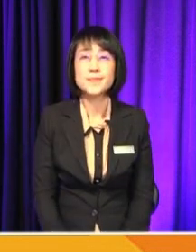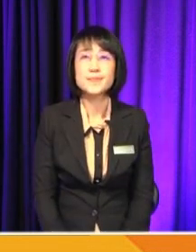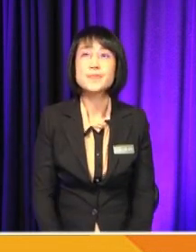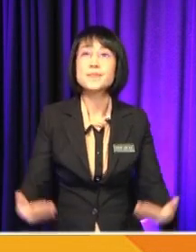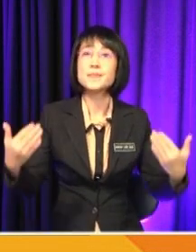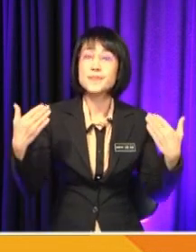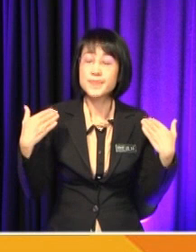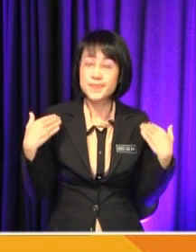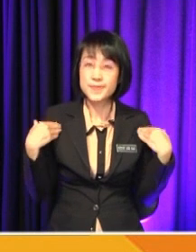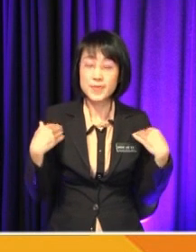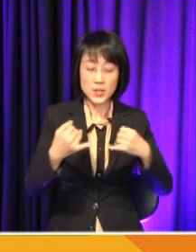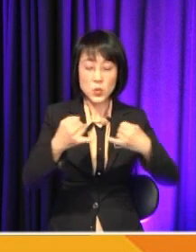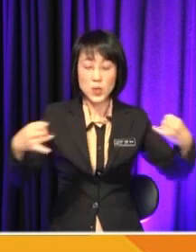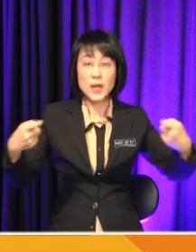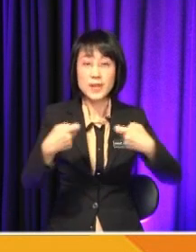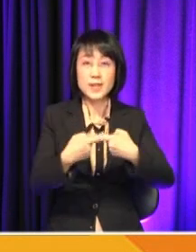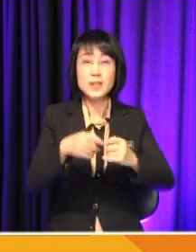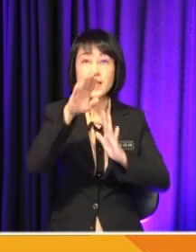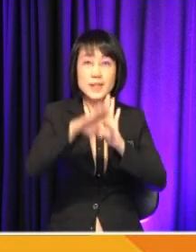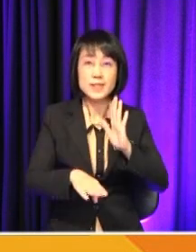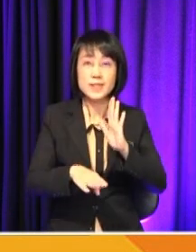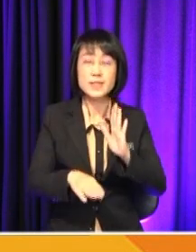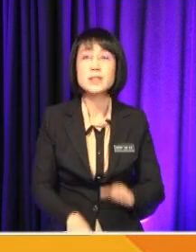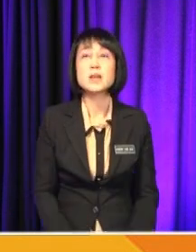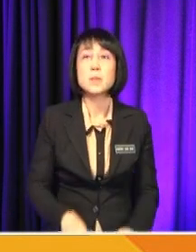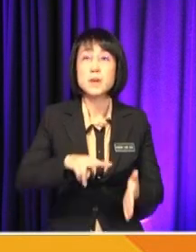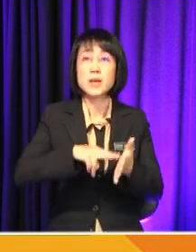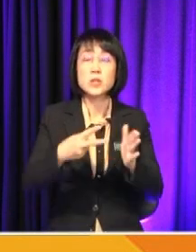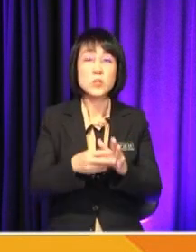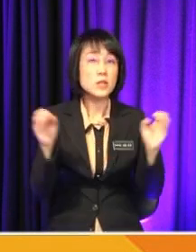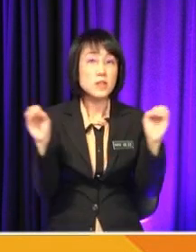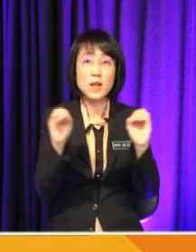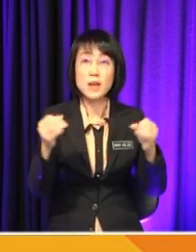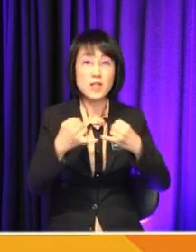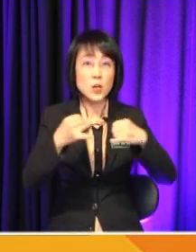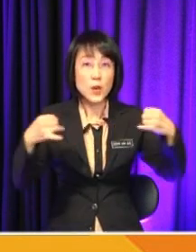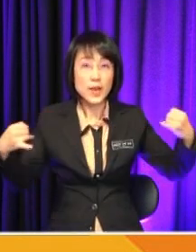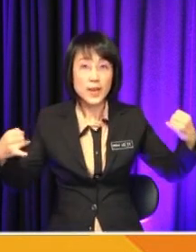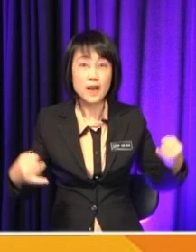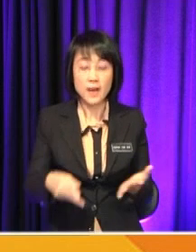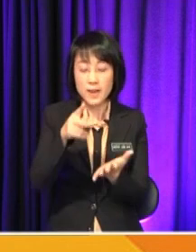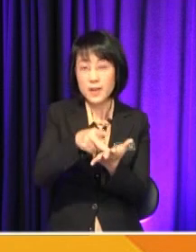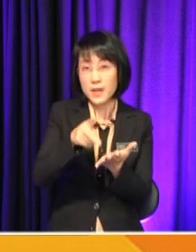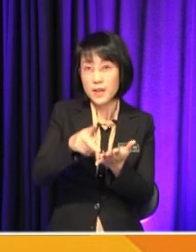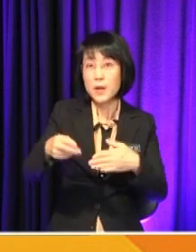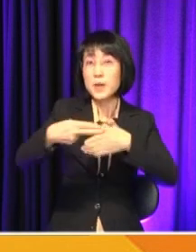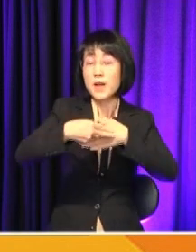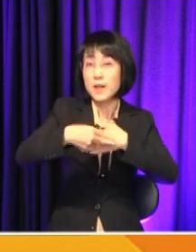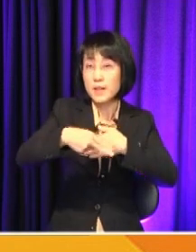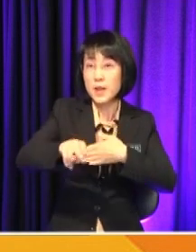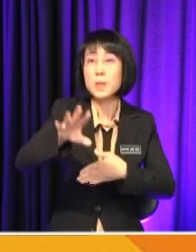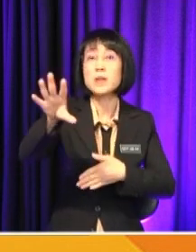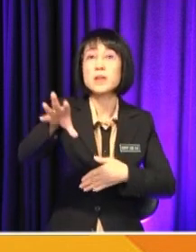ada wireless Oke wireless ini berfungsi tampil Wayah yang mana Kadap penghantaran dan penerima isyarat